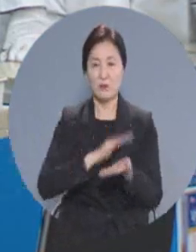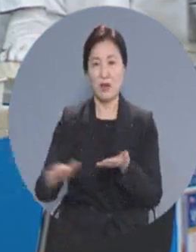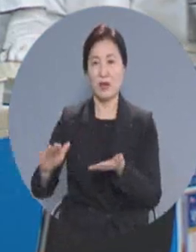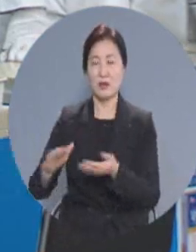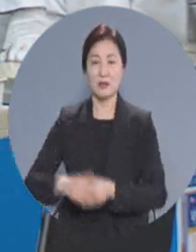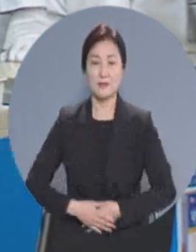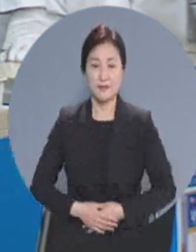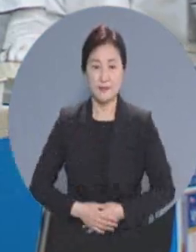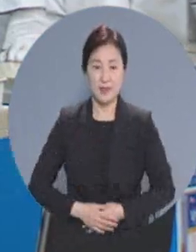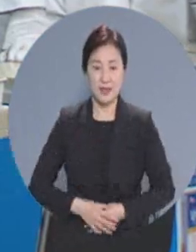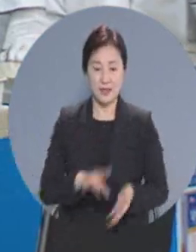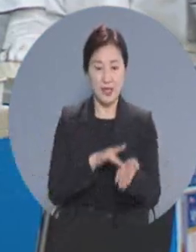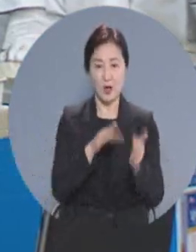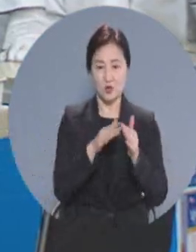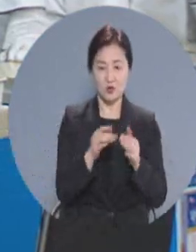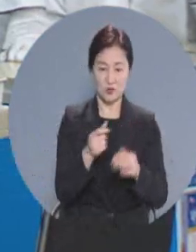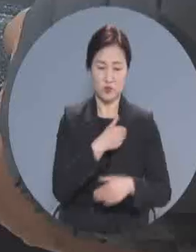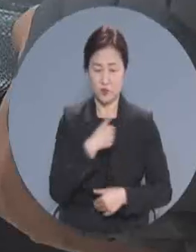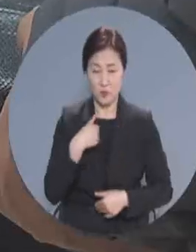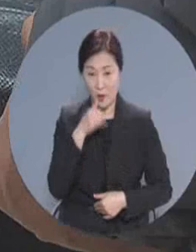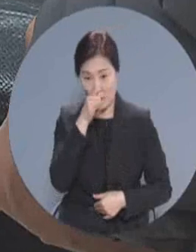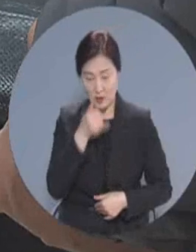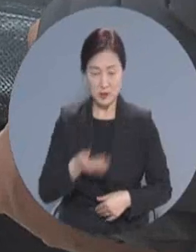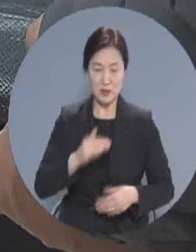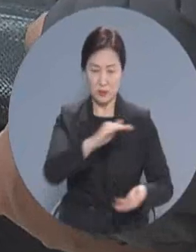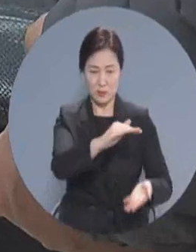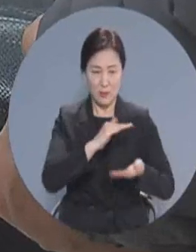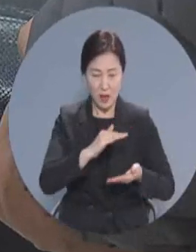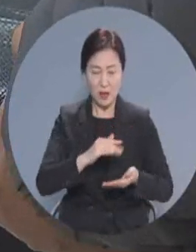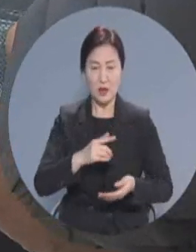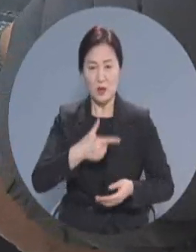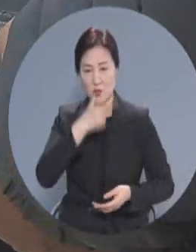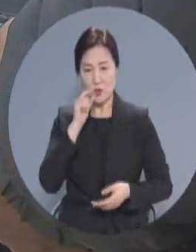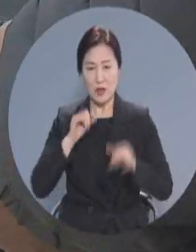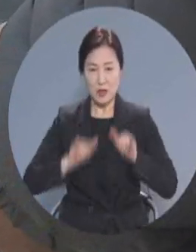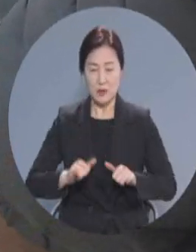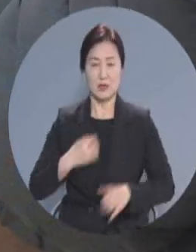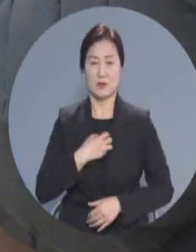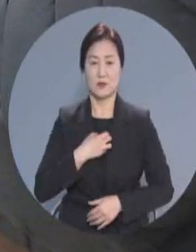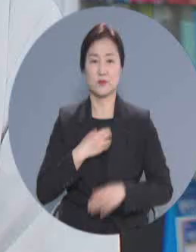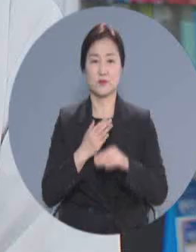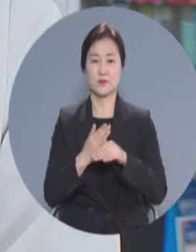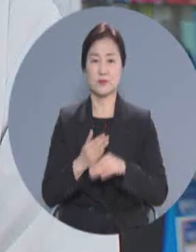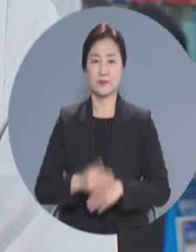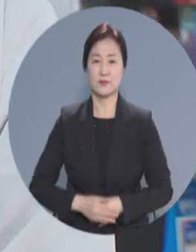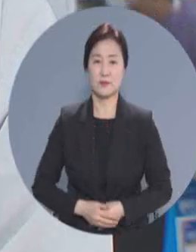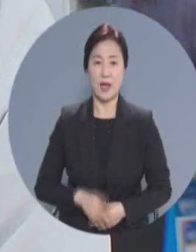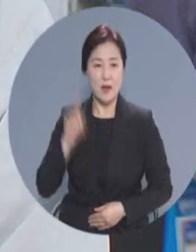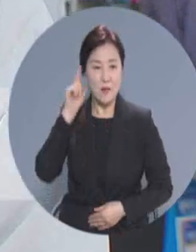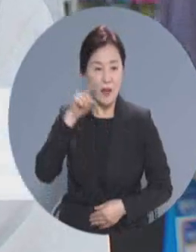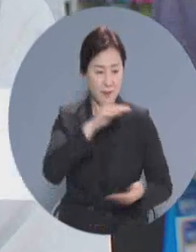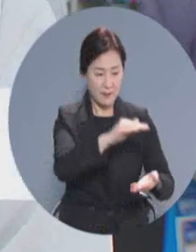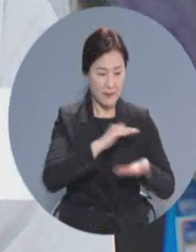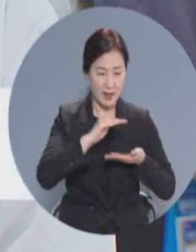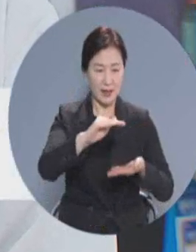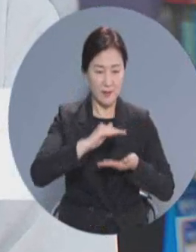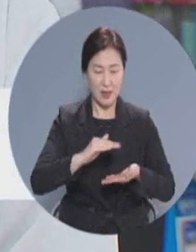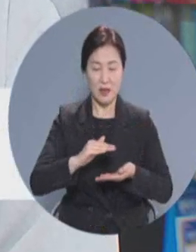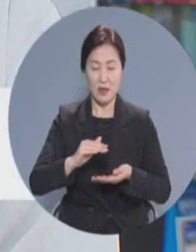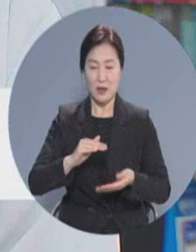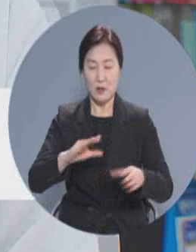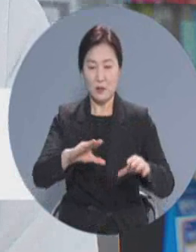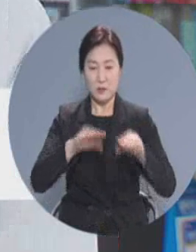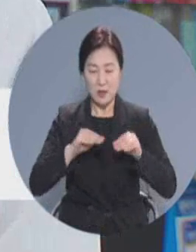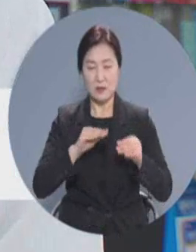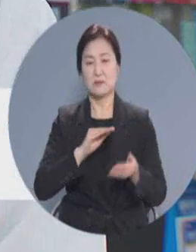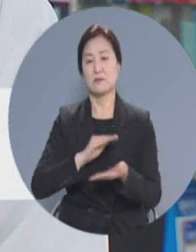약국들은 조금 사정이 나은 편이지만 공급이 다시 불안정해질까 우려하고 있습니다. 매일 오다가도 또 공급이 중단되기도 하고